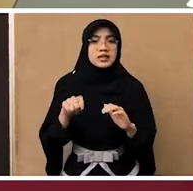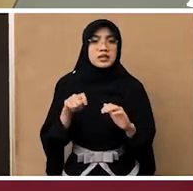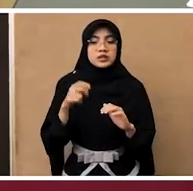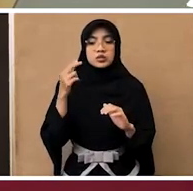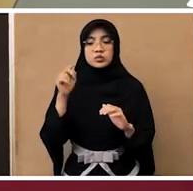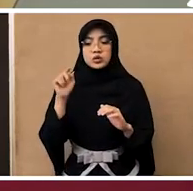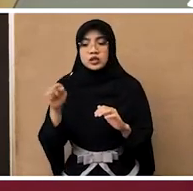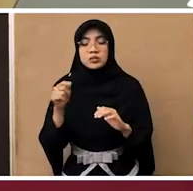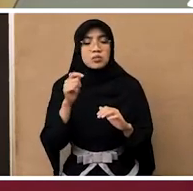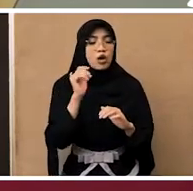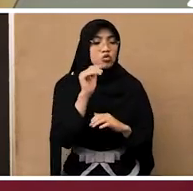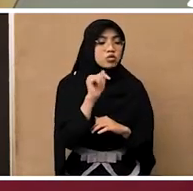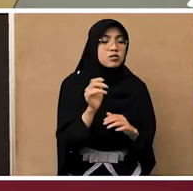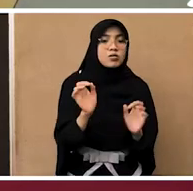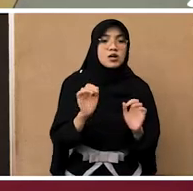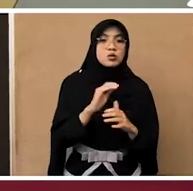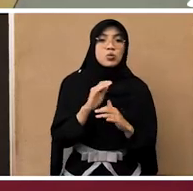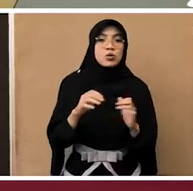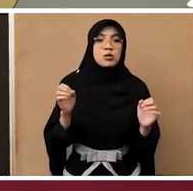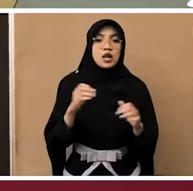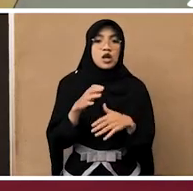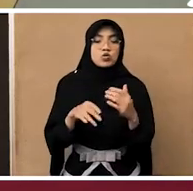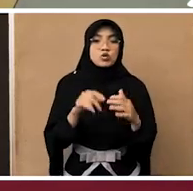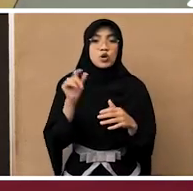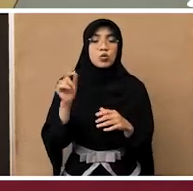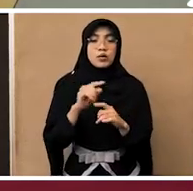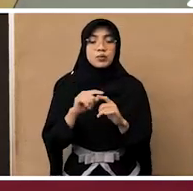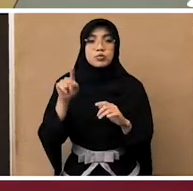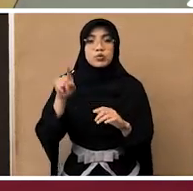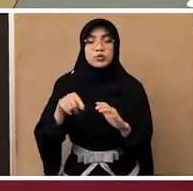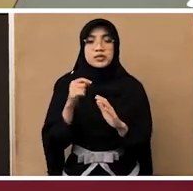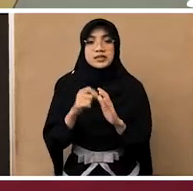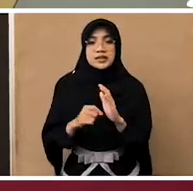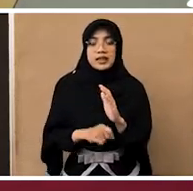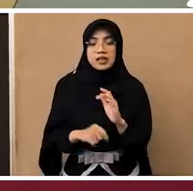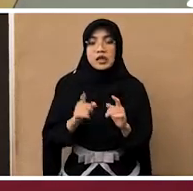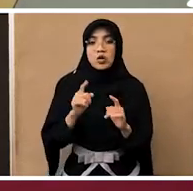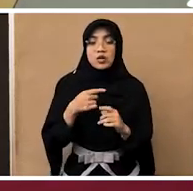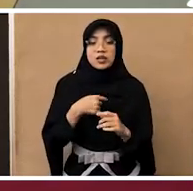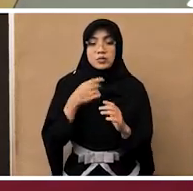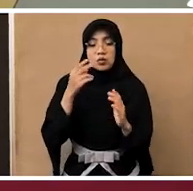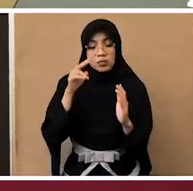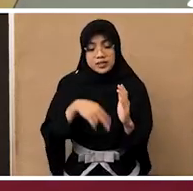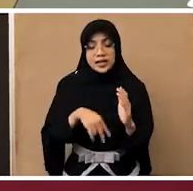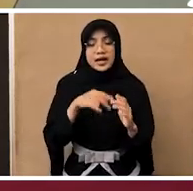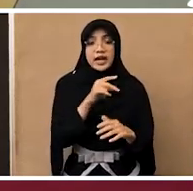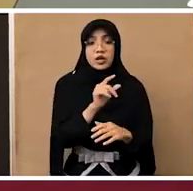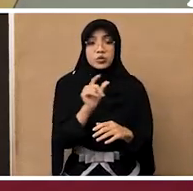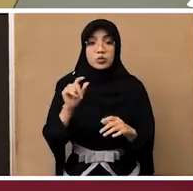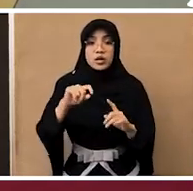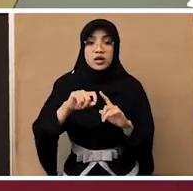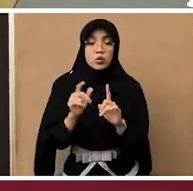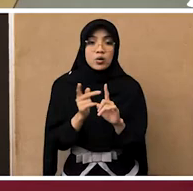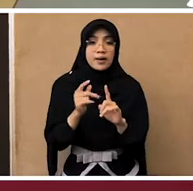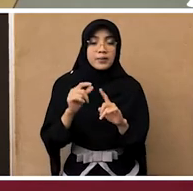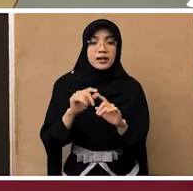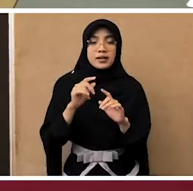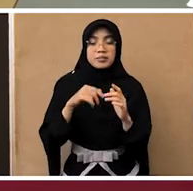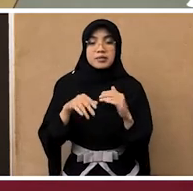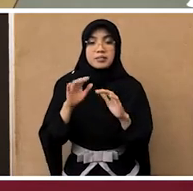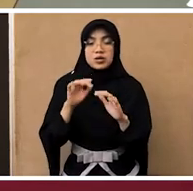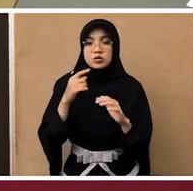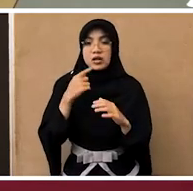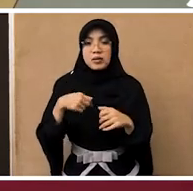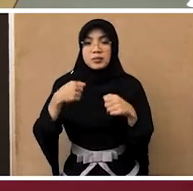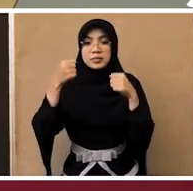pelaku ini enggak ada Itu dia berlaku semua tetapi memang perlu dicatat kalau kita baca KUHP memang yang dominan adalah pidana penjara dan